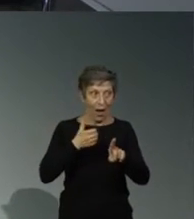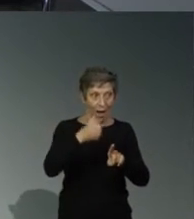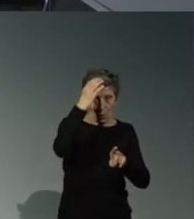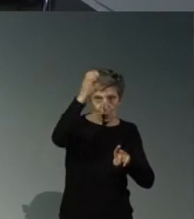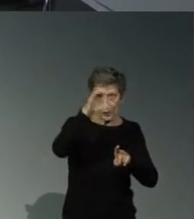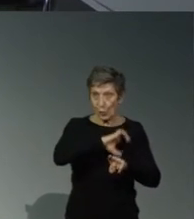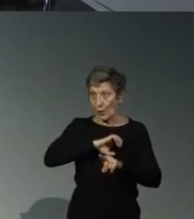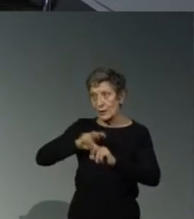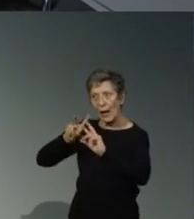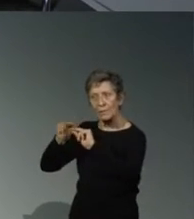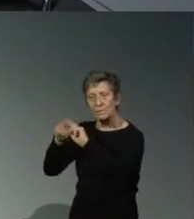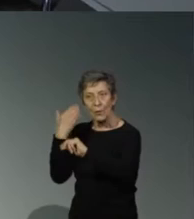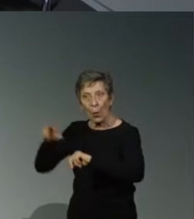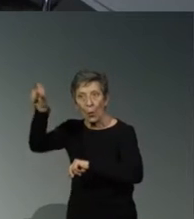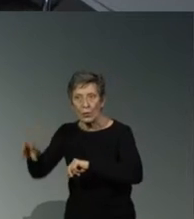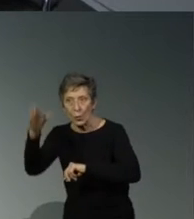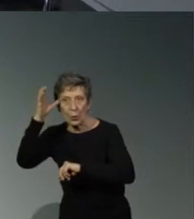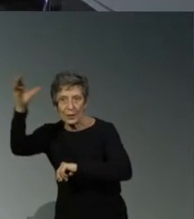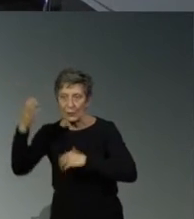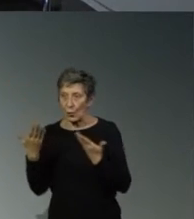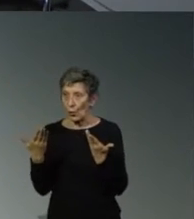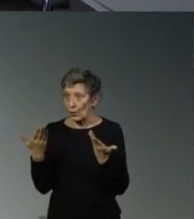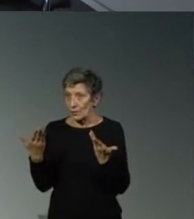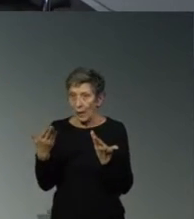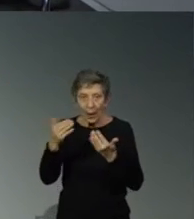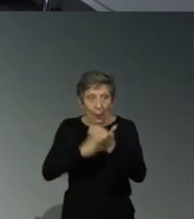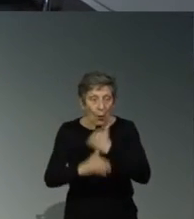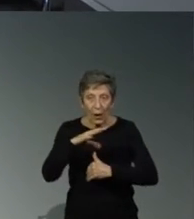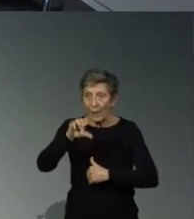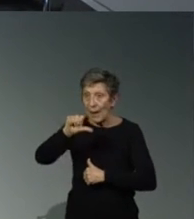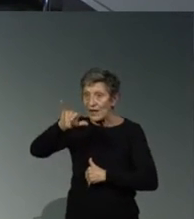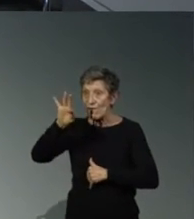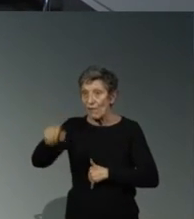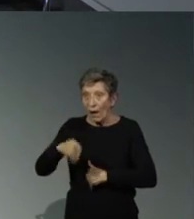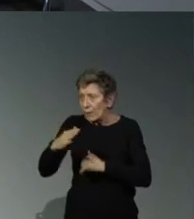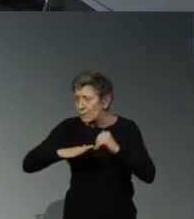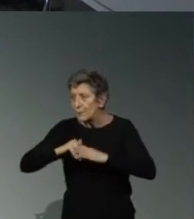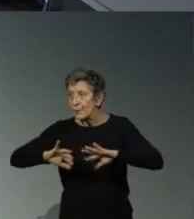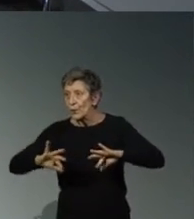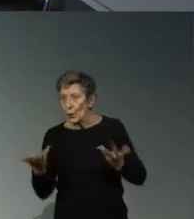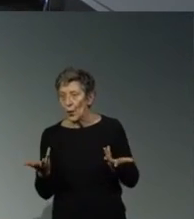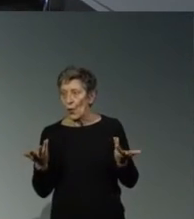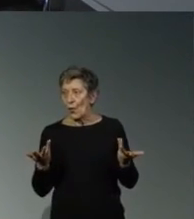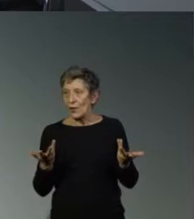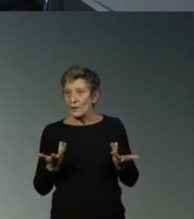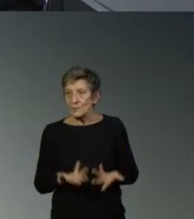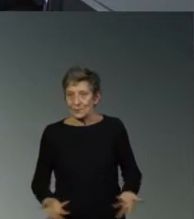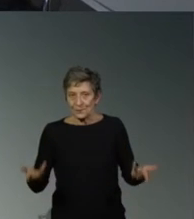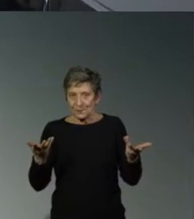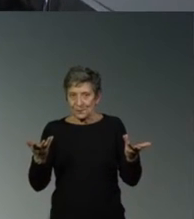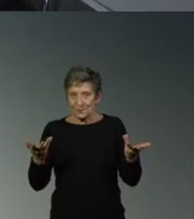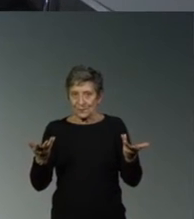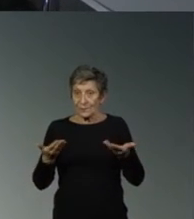justement comment ce qu'il construit le programme AIFA, ce qui pour nous du coup devient concret. Et bon, on se dit quand même, le gars il est fort, il a réussi à nous rendre concret